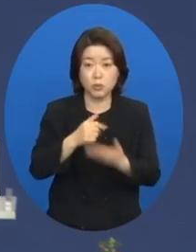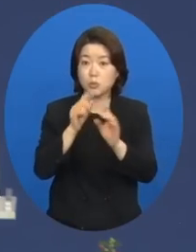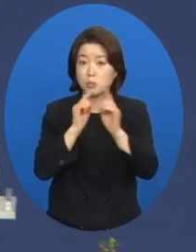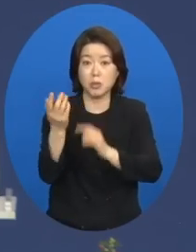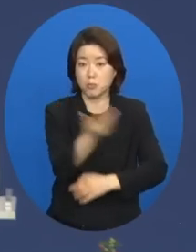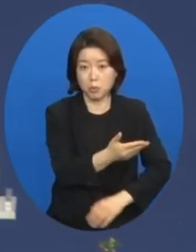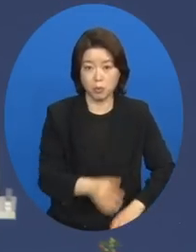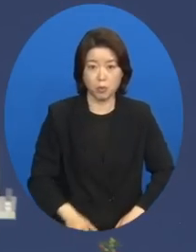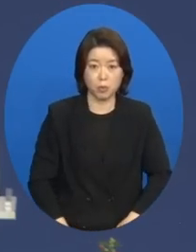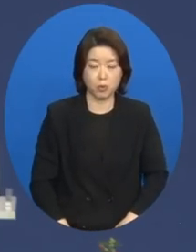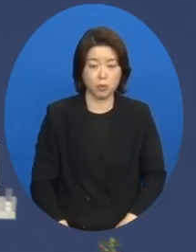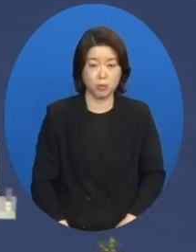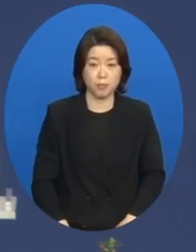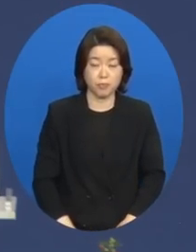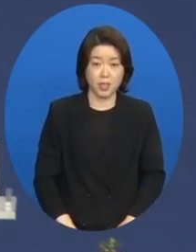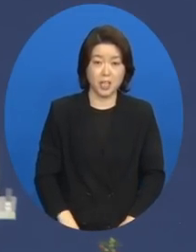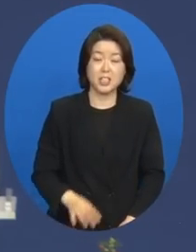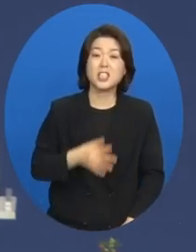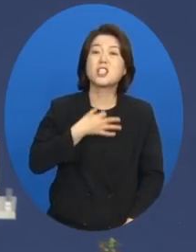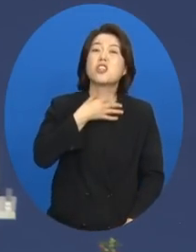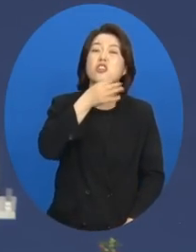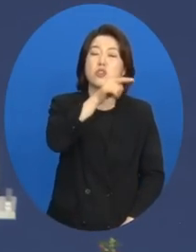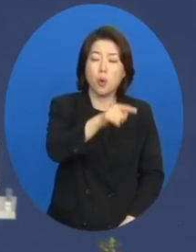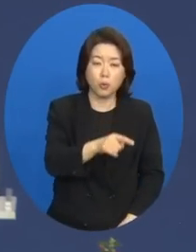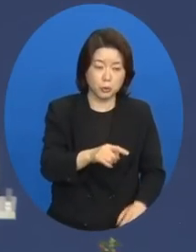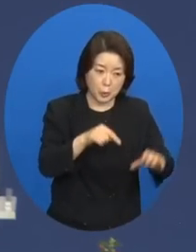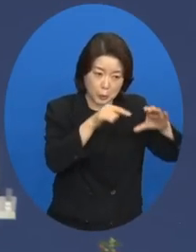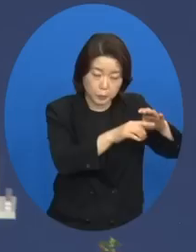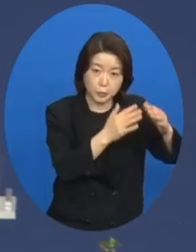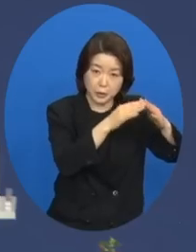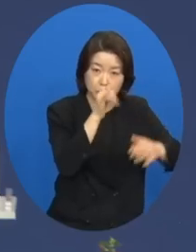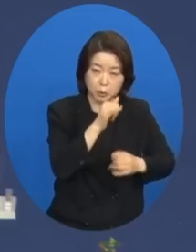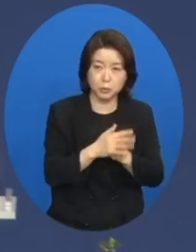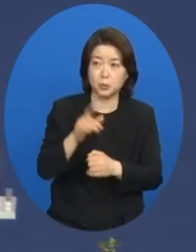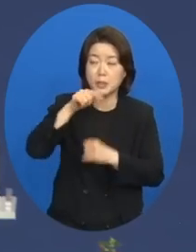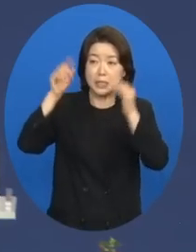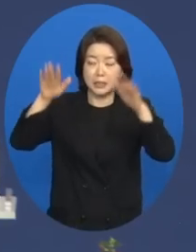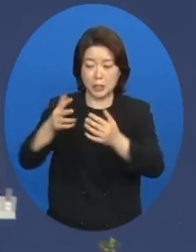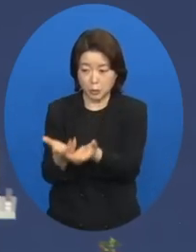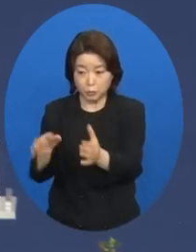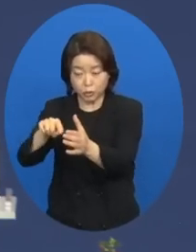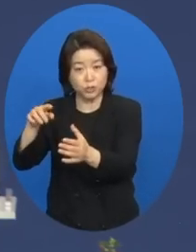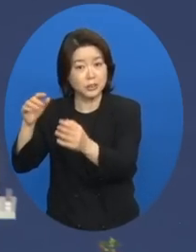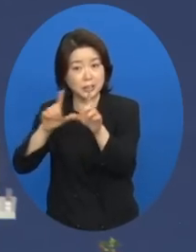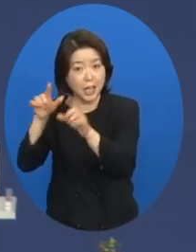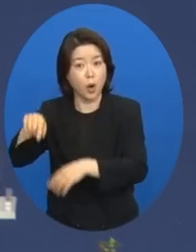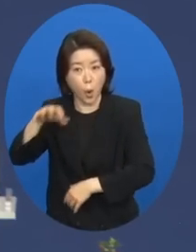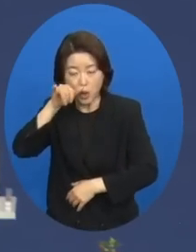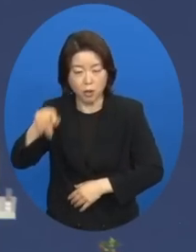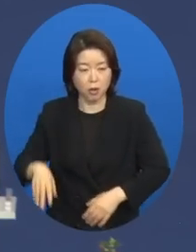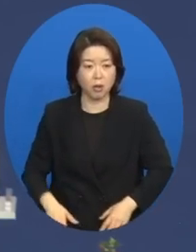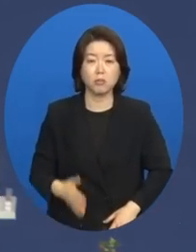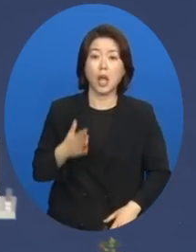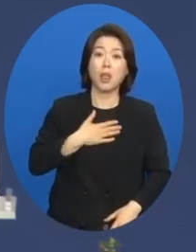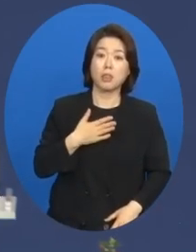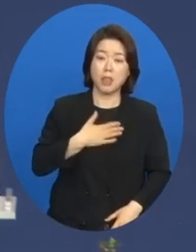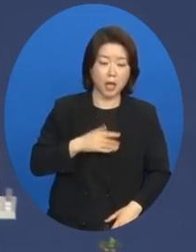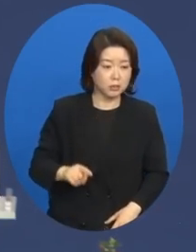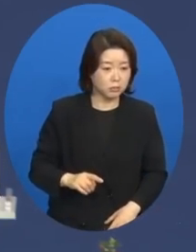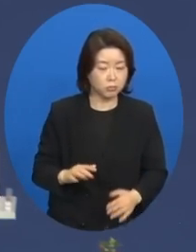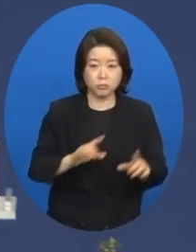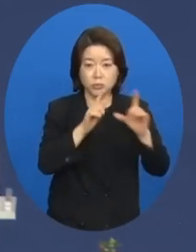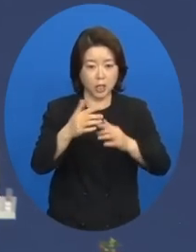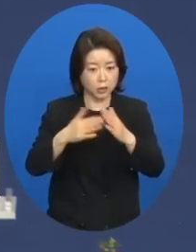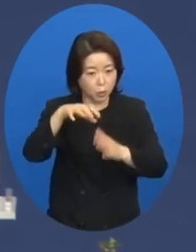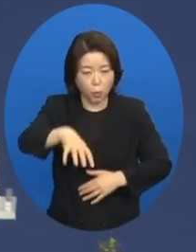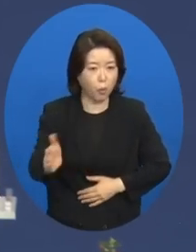말씀하셨어요. 여우도 굴이 있고 공중에 나는 새도 깃들일 곳이 있지만 나는 인자는 머리들 곳이 없다. 너 내